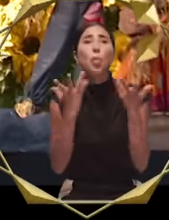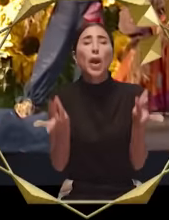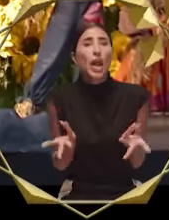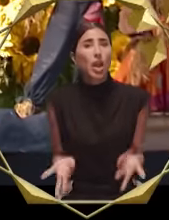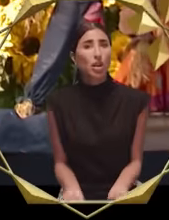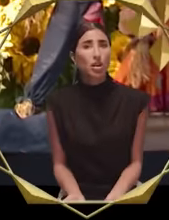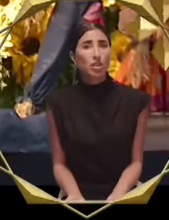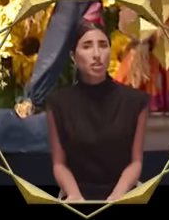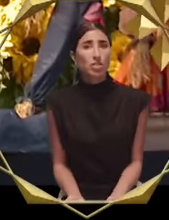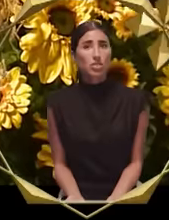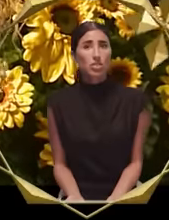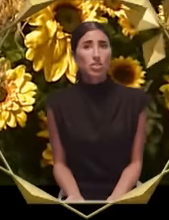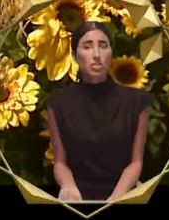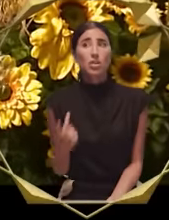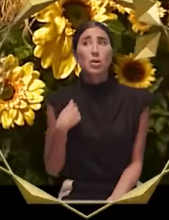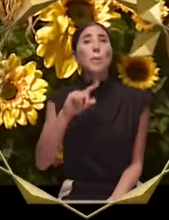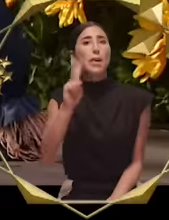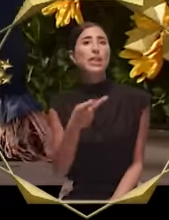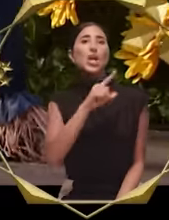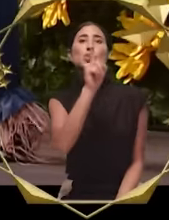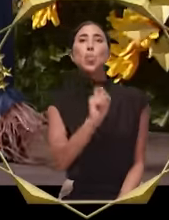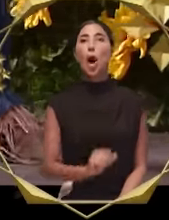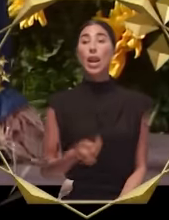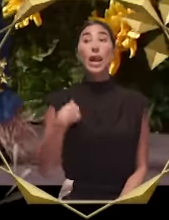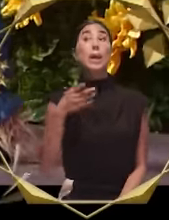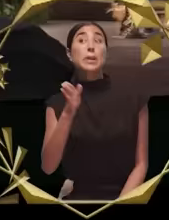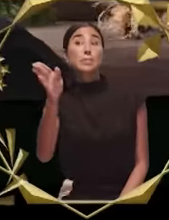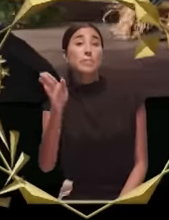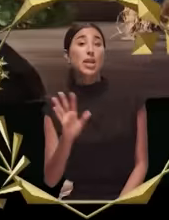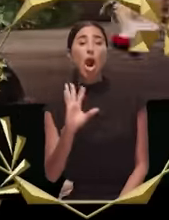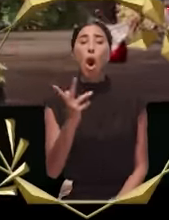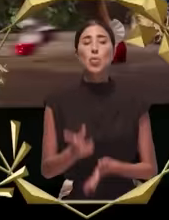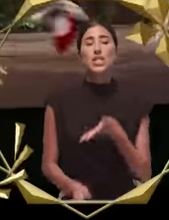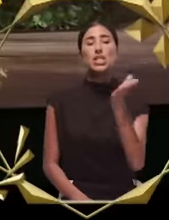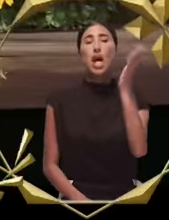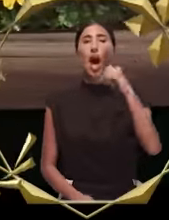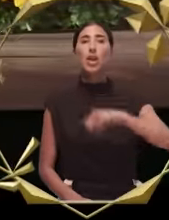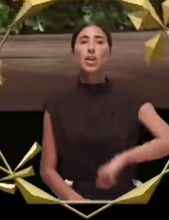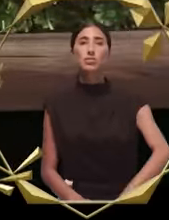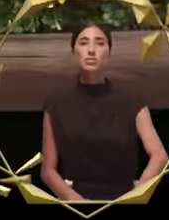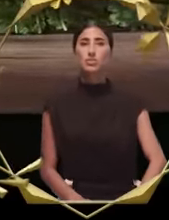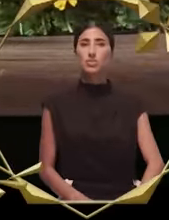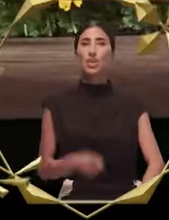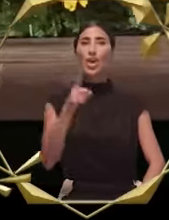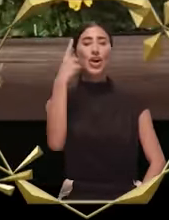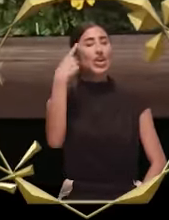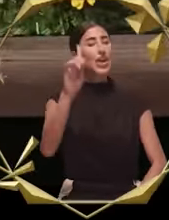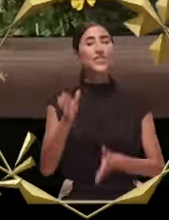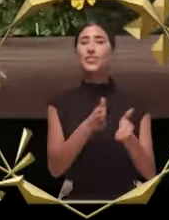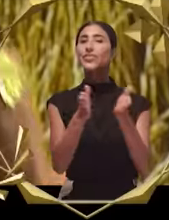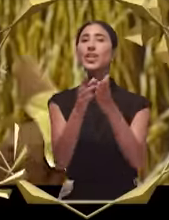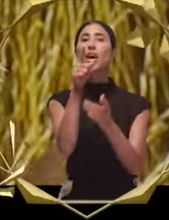من أين؟ أذهب لطريق اليسار أم أتوجه لليمين؟ الدرب